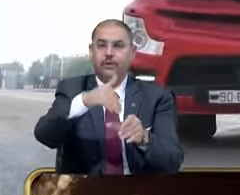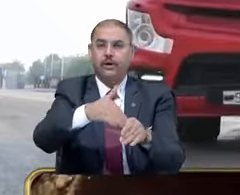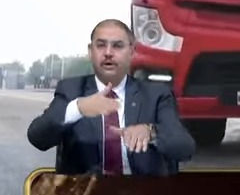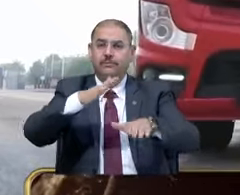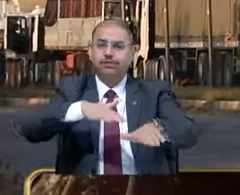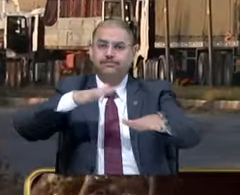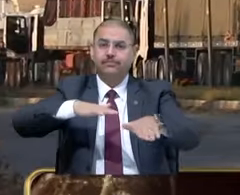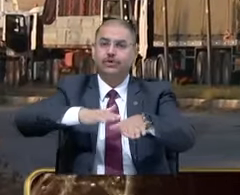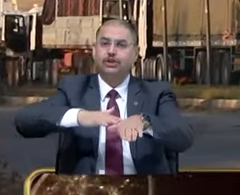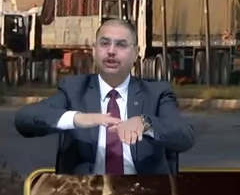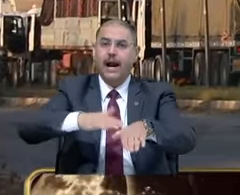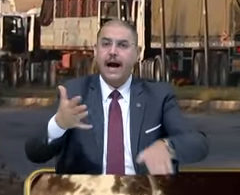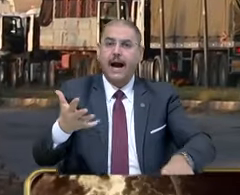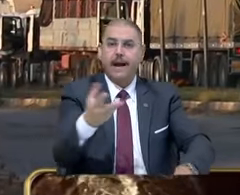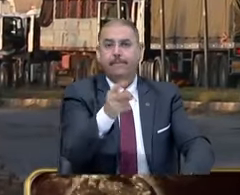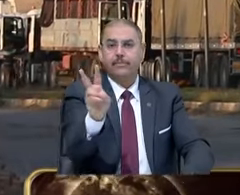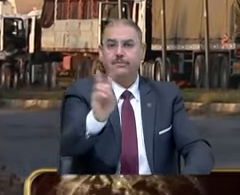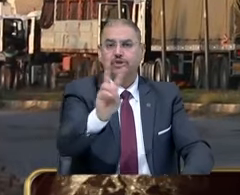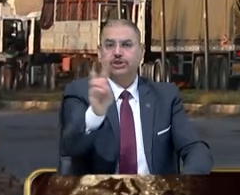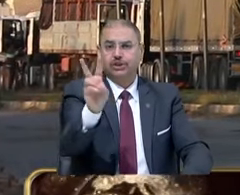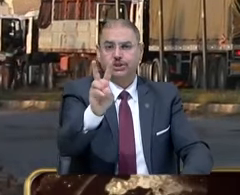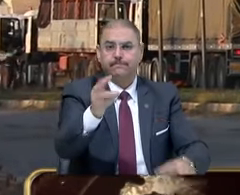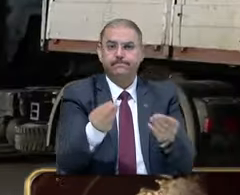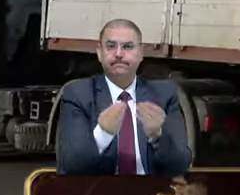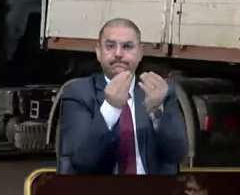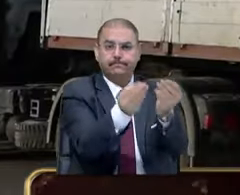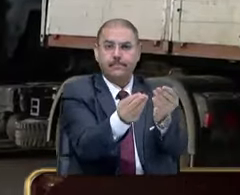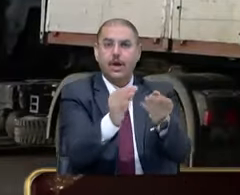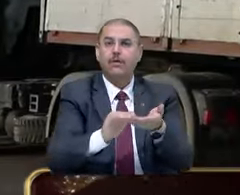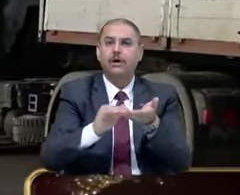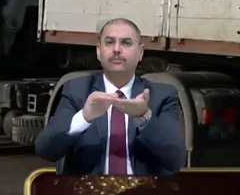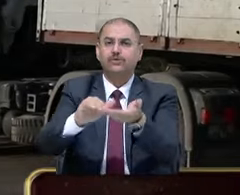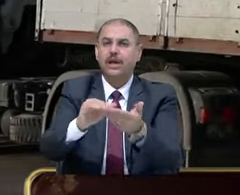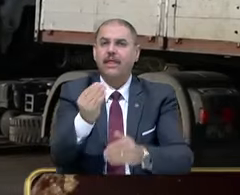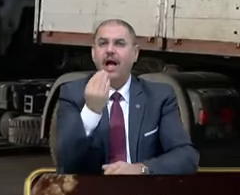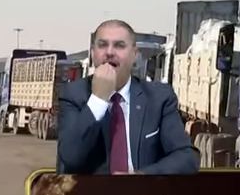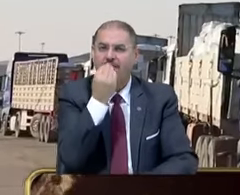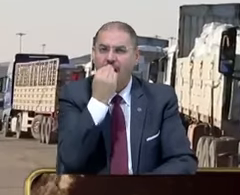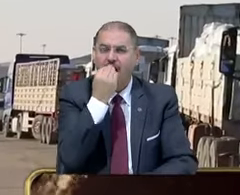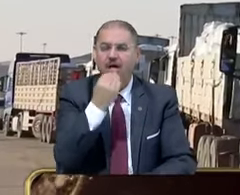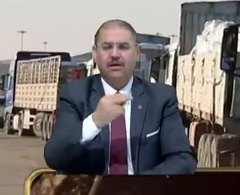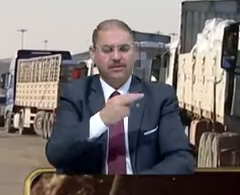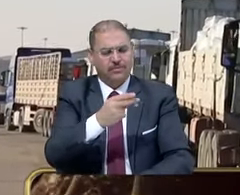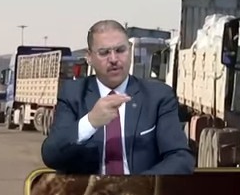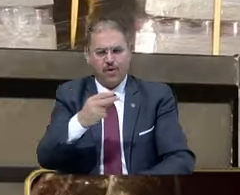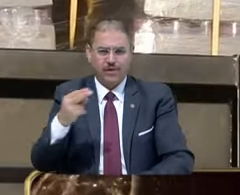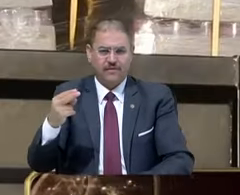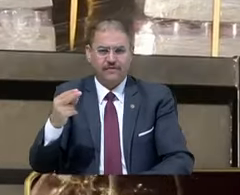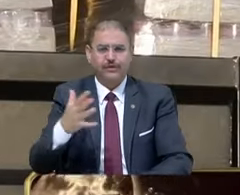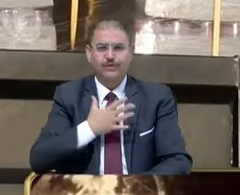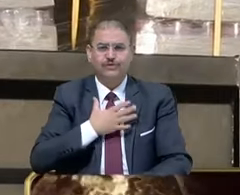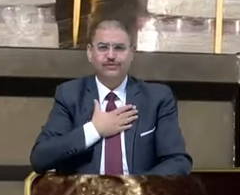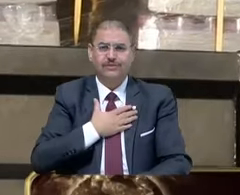شاحنه تحمل على متنها مساعدات انسانيه وغذائيه بهدف مسانده الاهل والاشقاء في قطاع